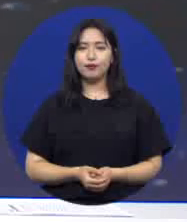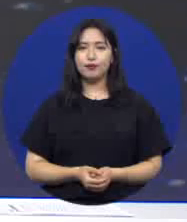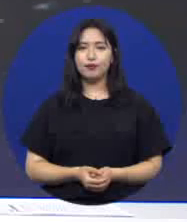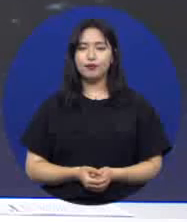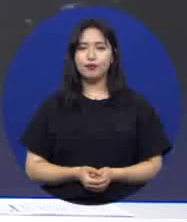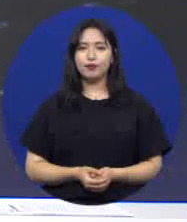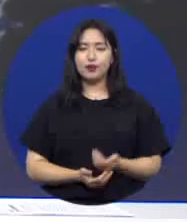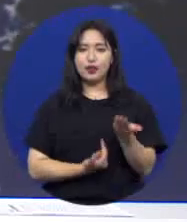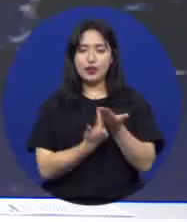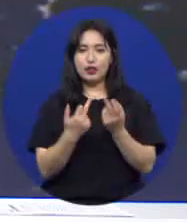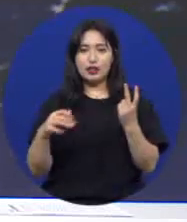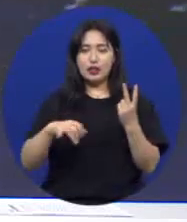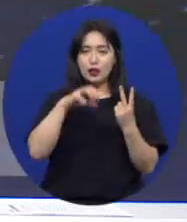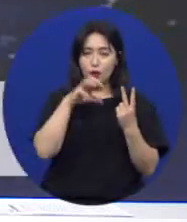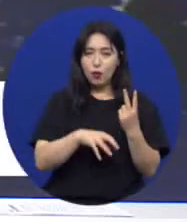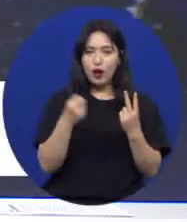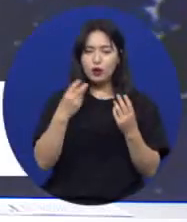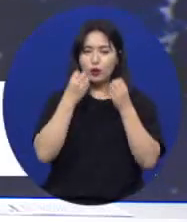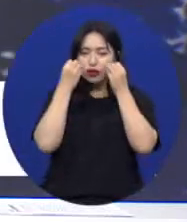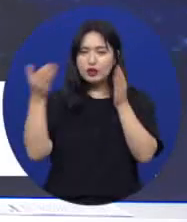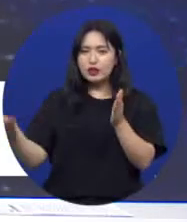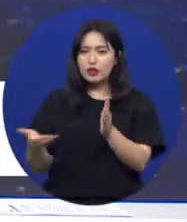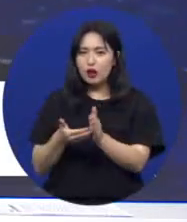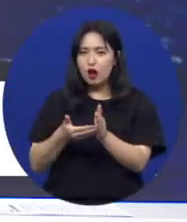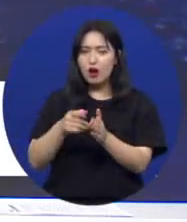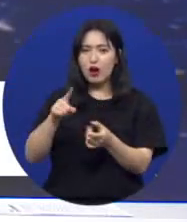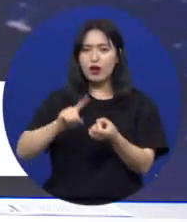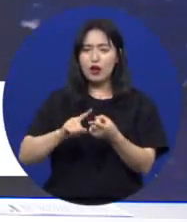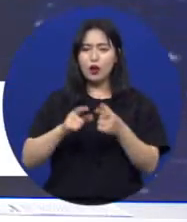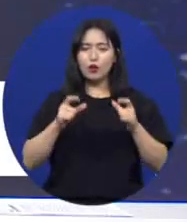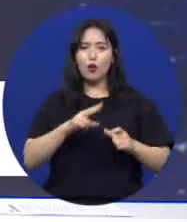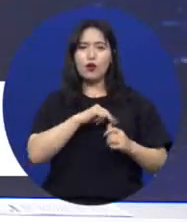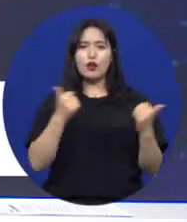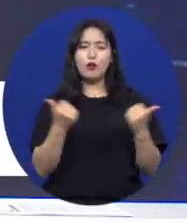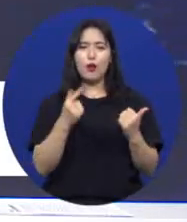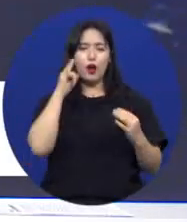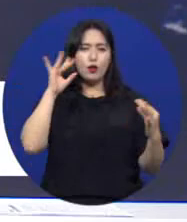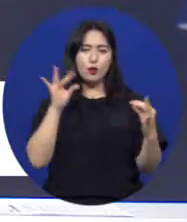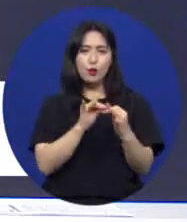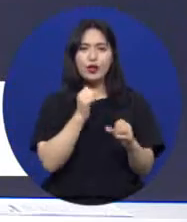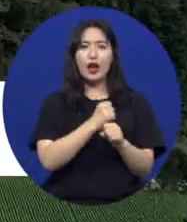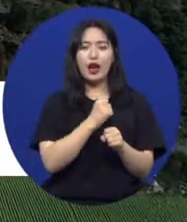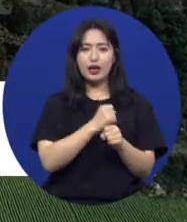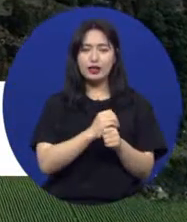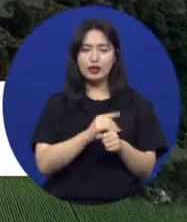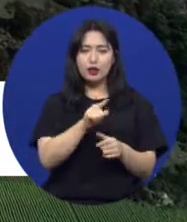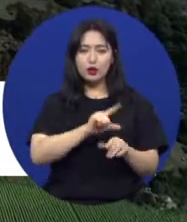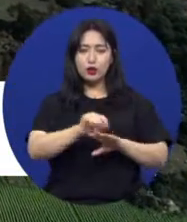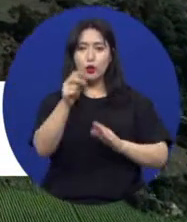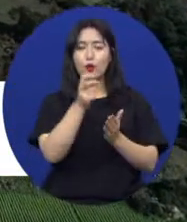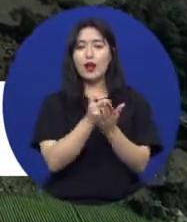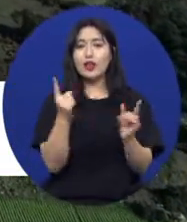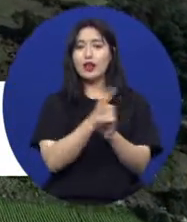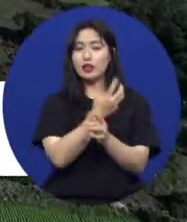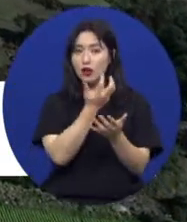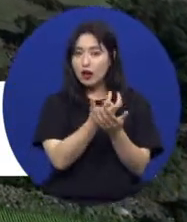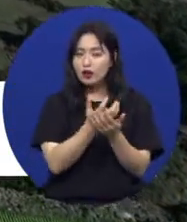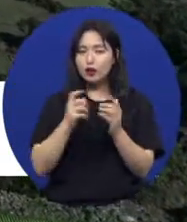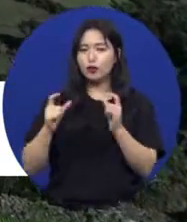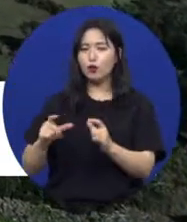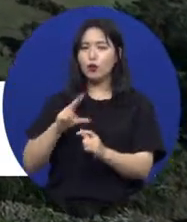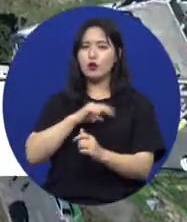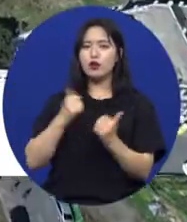제주 제의 공안과 시 낭만 건설사업에 2회 동의를 받도록 하는 보전지역 관리 조례 개정안이 도의회에서